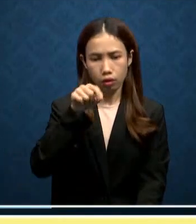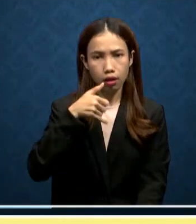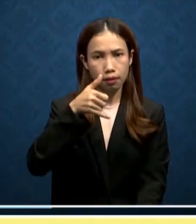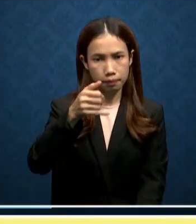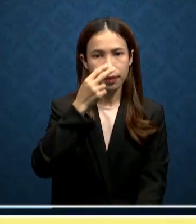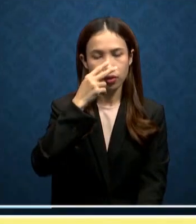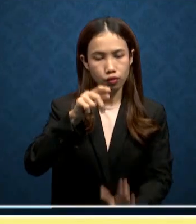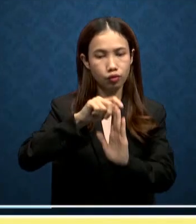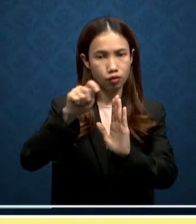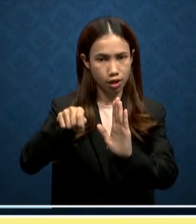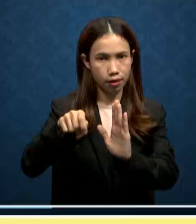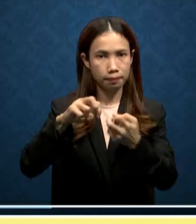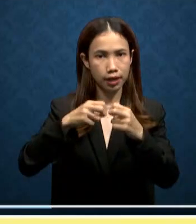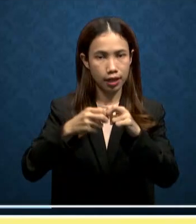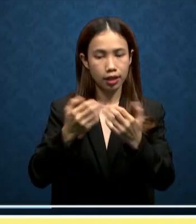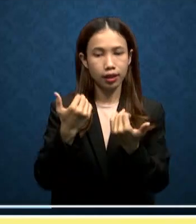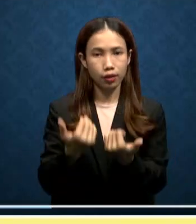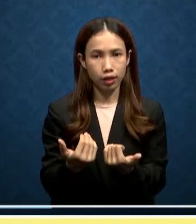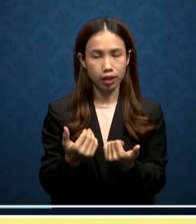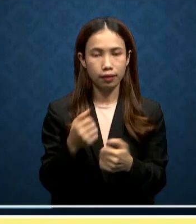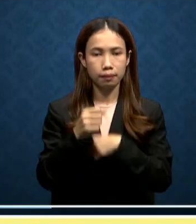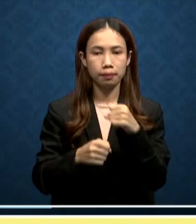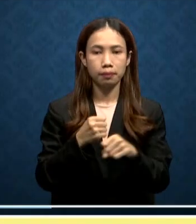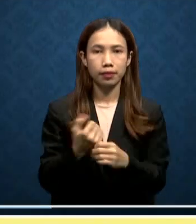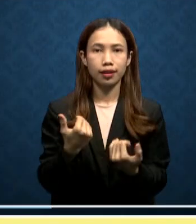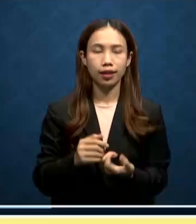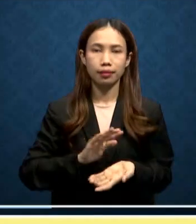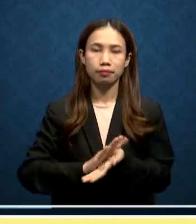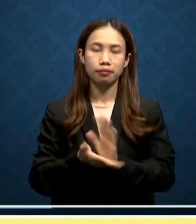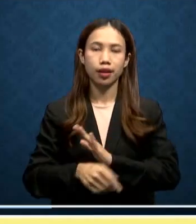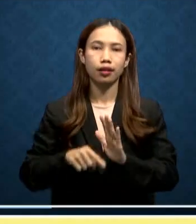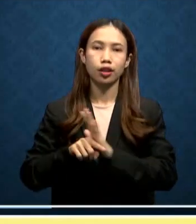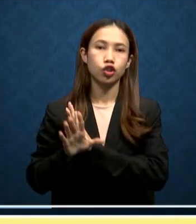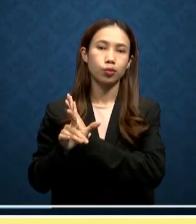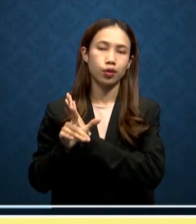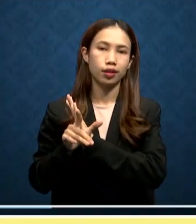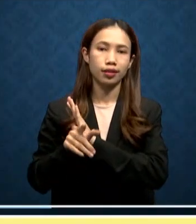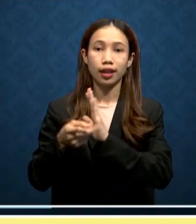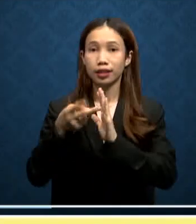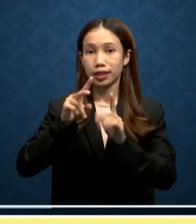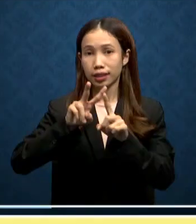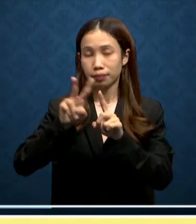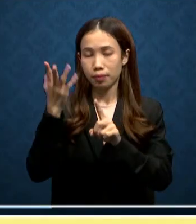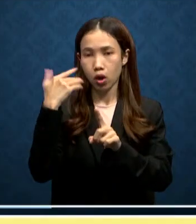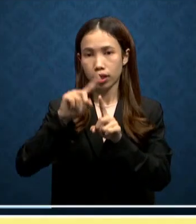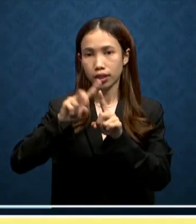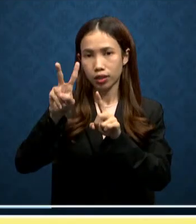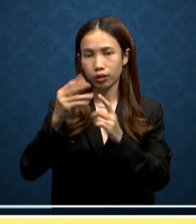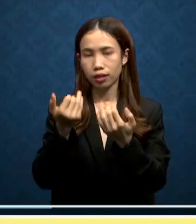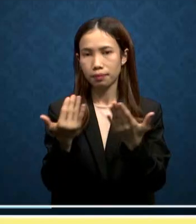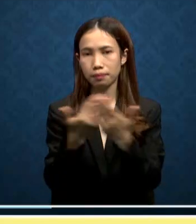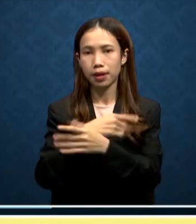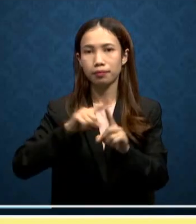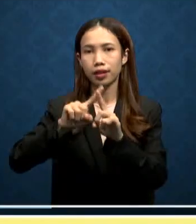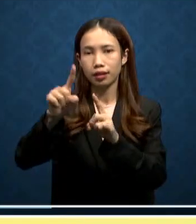นะปีนี้เอ่อปรากฏว่าชลบุรีจากลำดับที่ 2ขึ้นมาเป็นลำดับแรกคือ